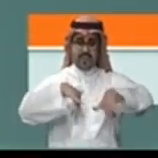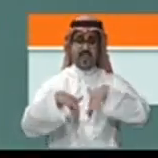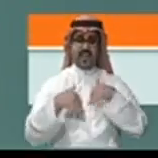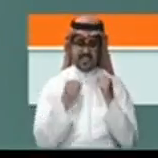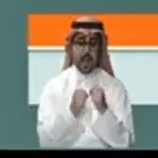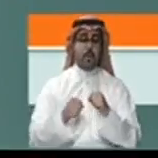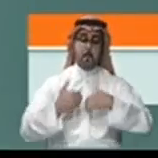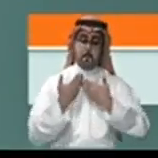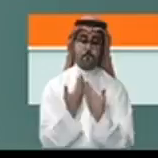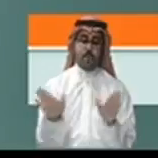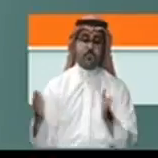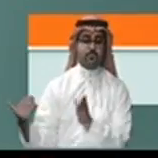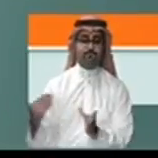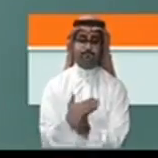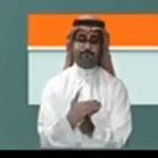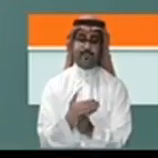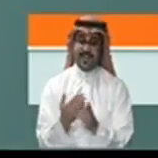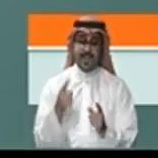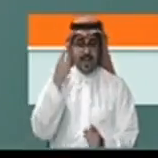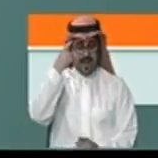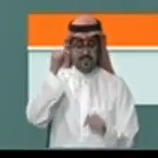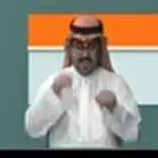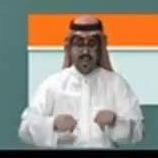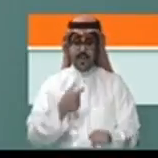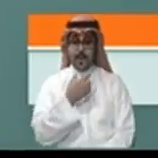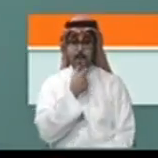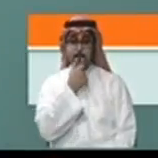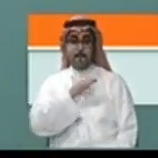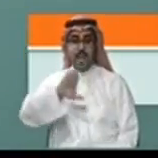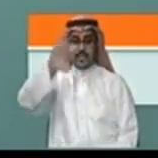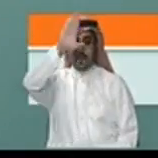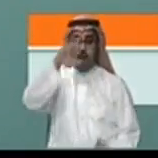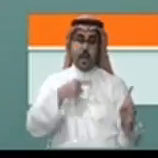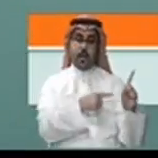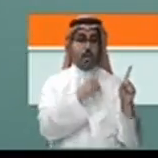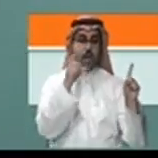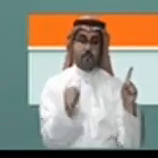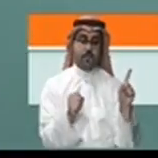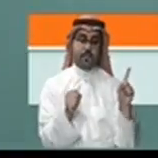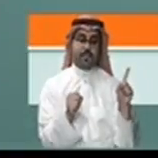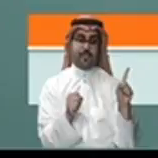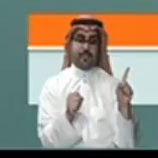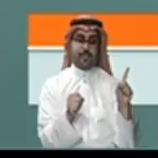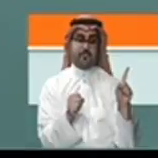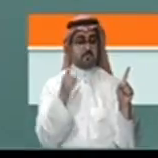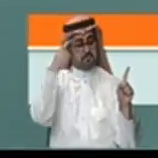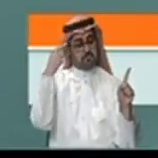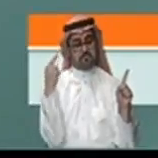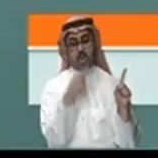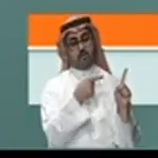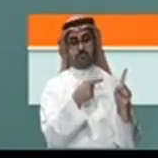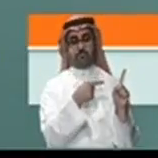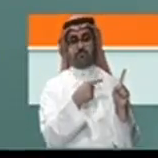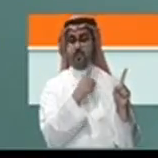والعمرة. وفي هذا العهد الزاهر، عهد مولاي خادم الحرمين الشريفين الملك الصالح سلمان بن عبد